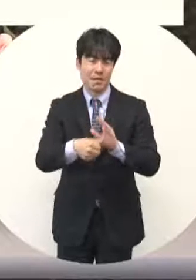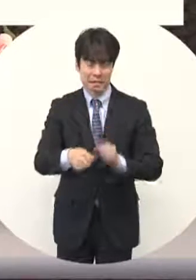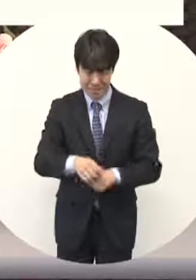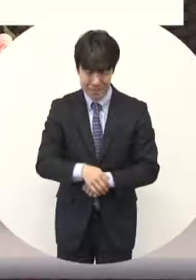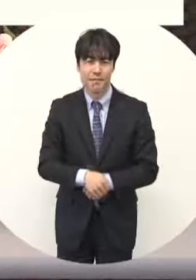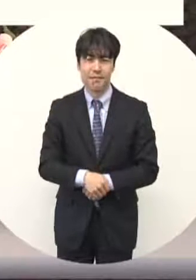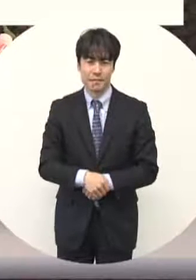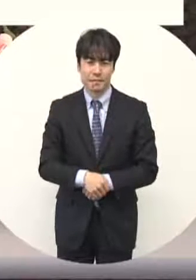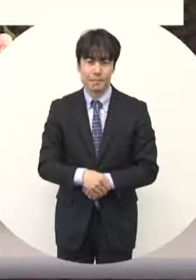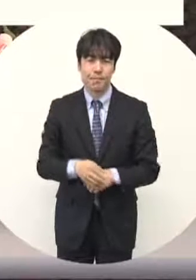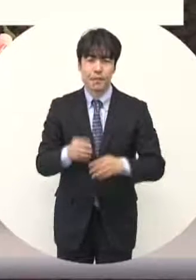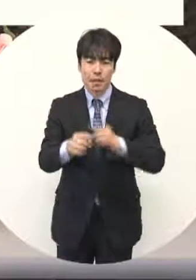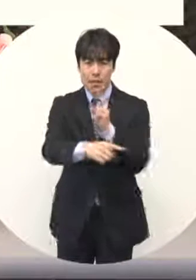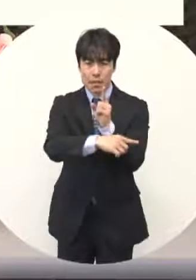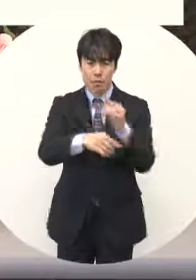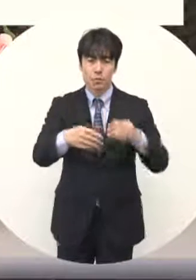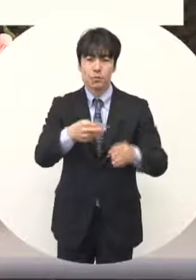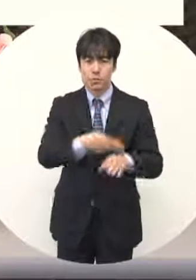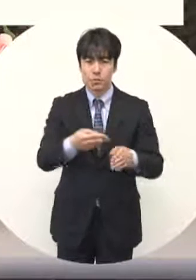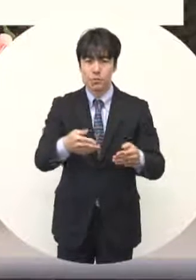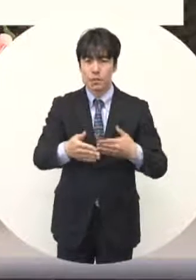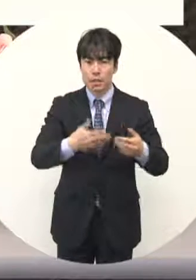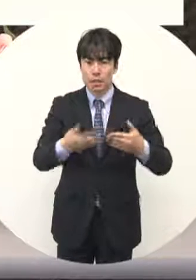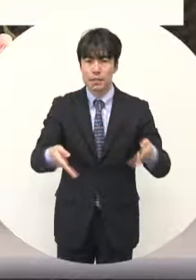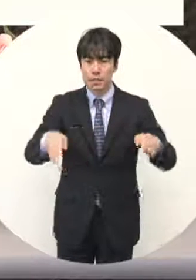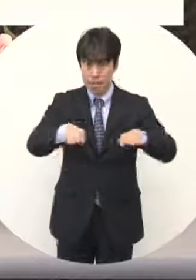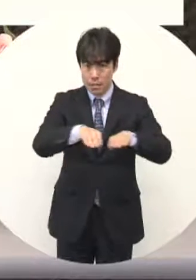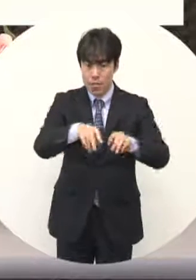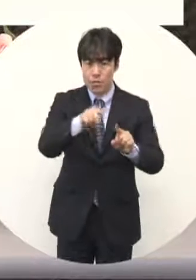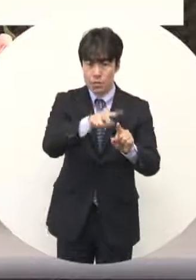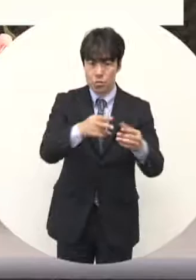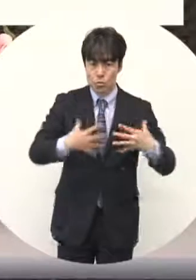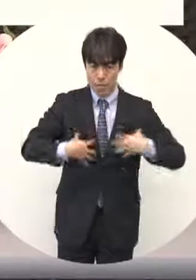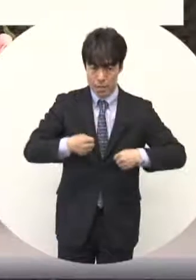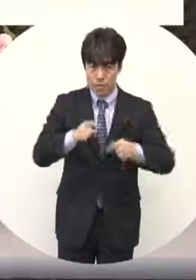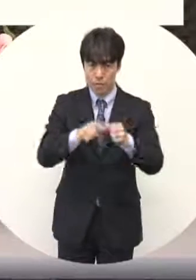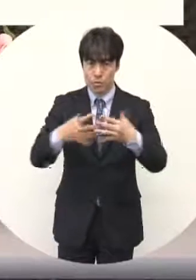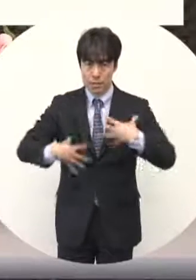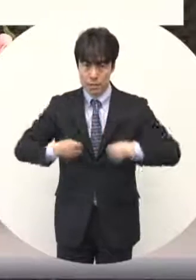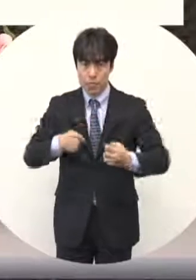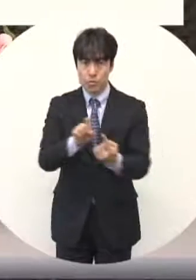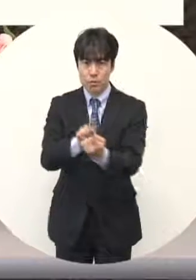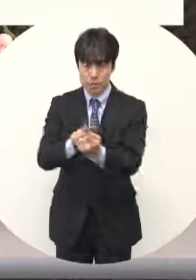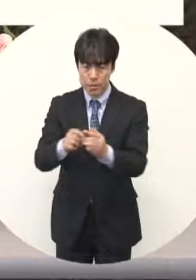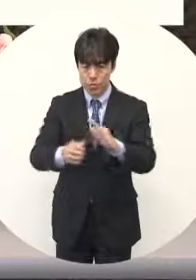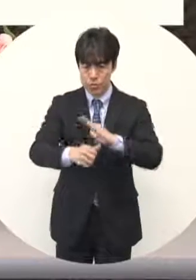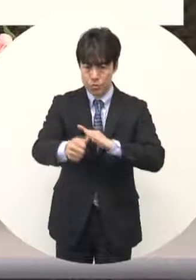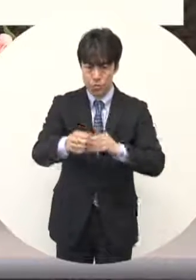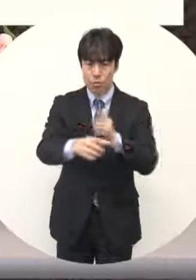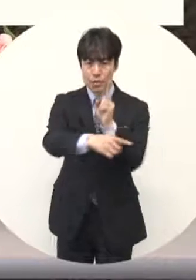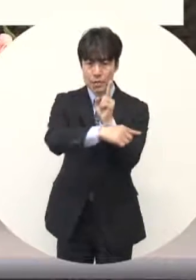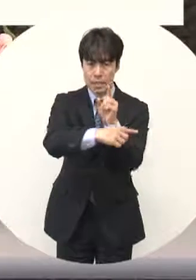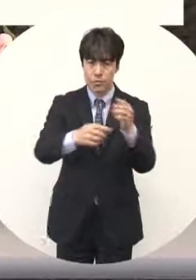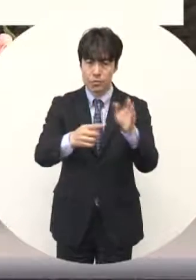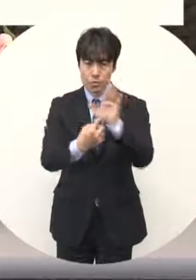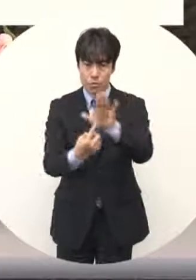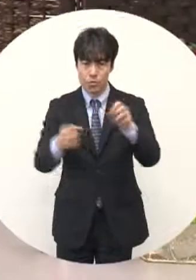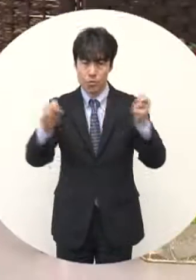科学技術体験センターは小中学校を対象に出張サイエンスショーを実施しています。